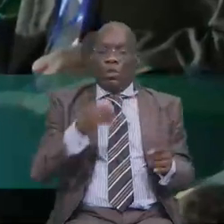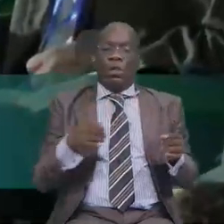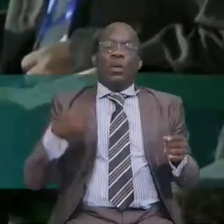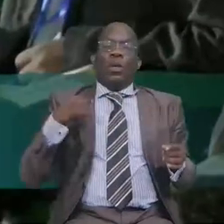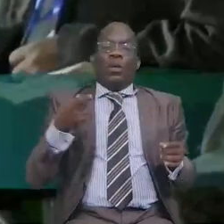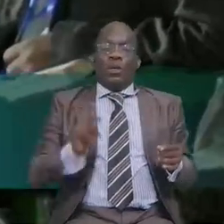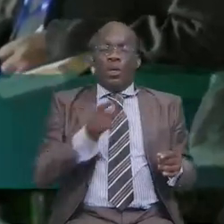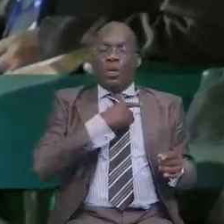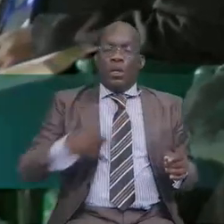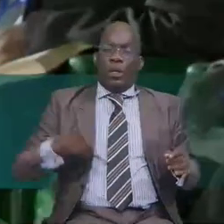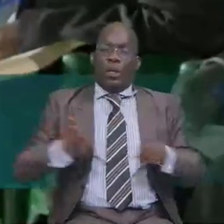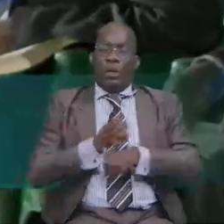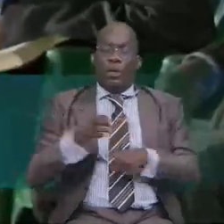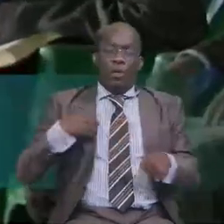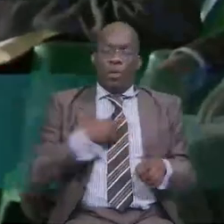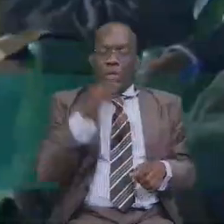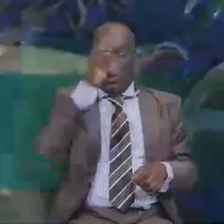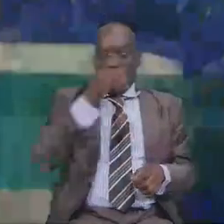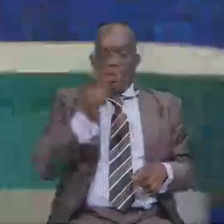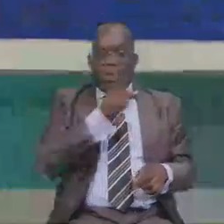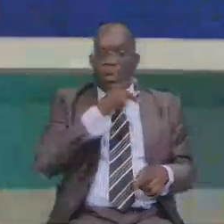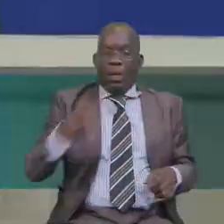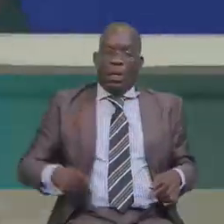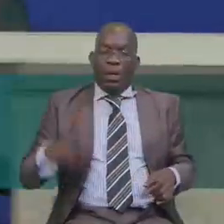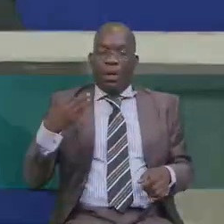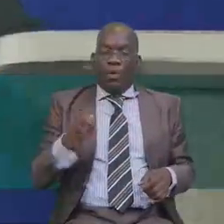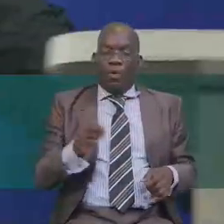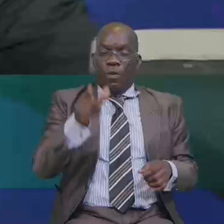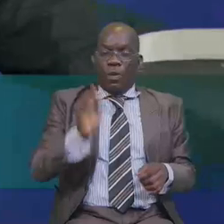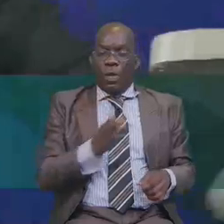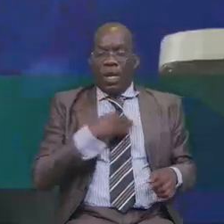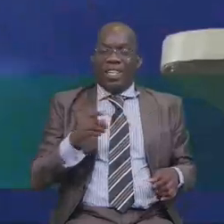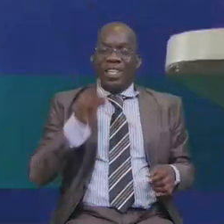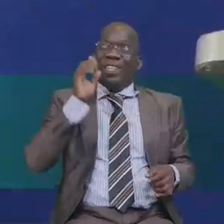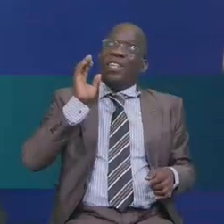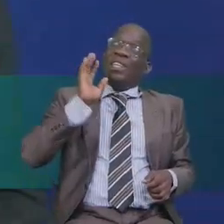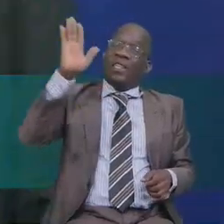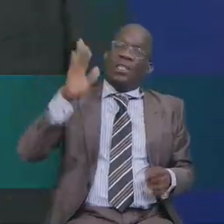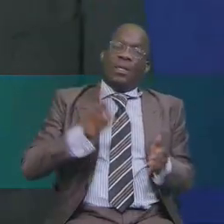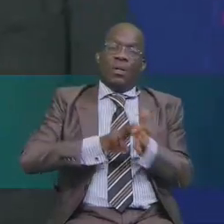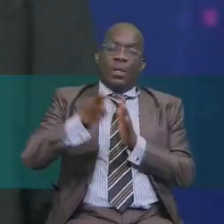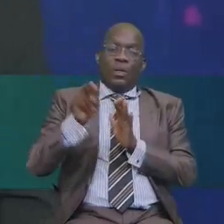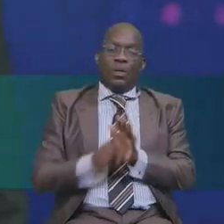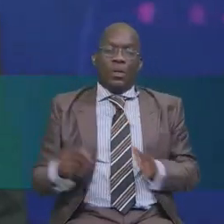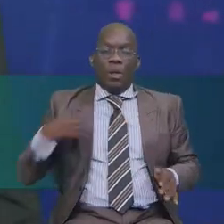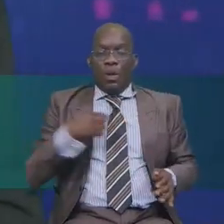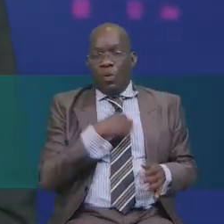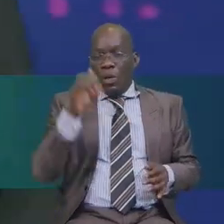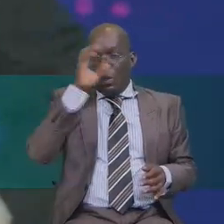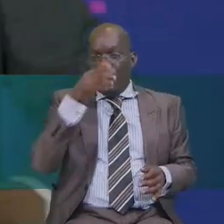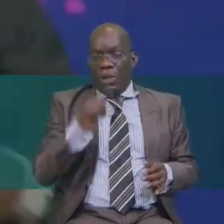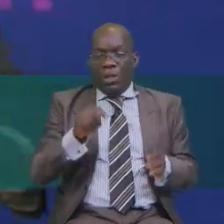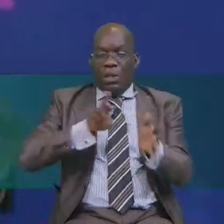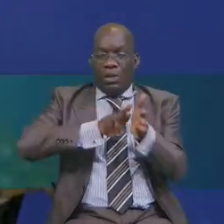le royaume de Dieu et sa justice. Nous cherchons la justice du